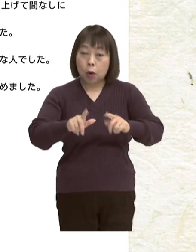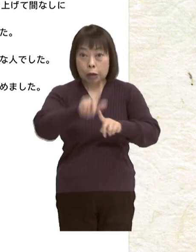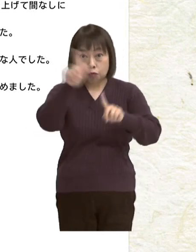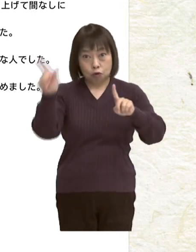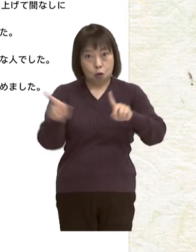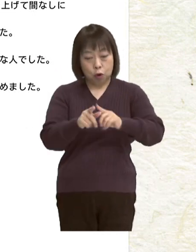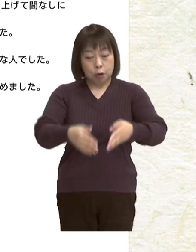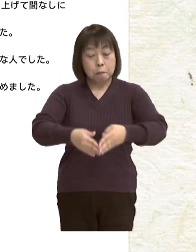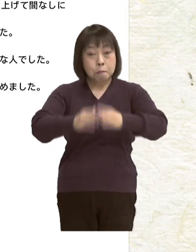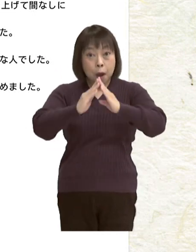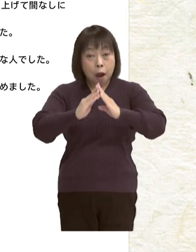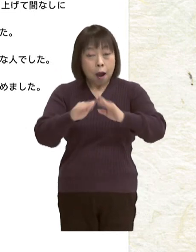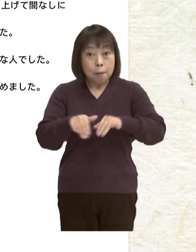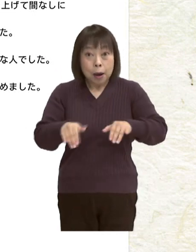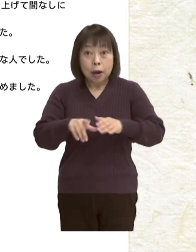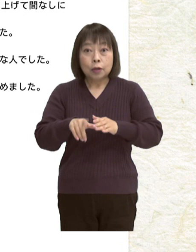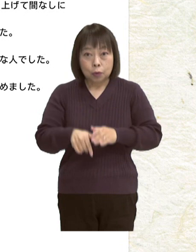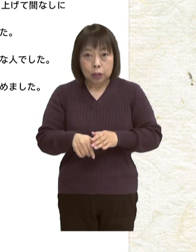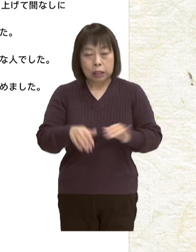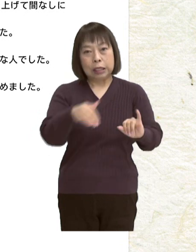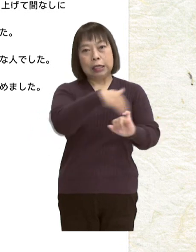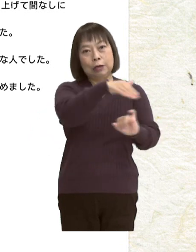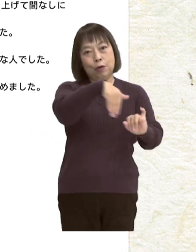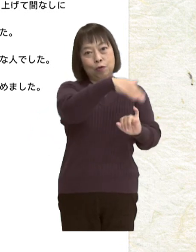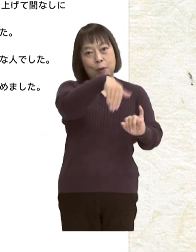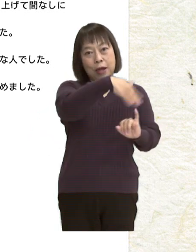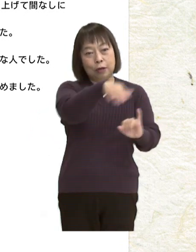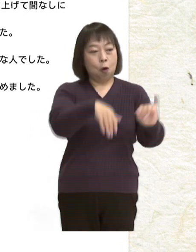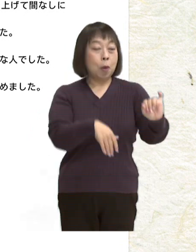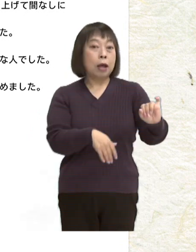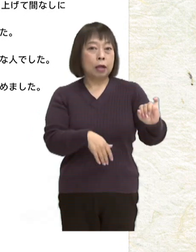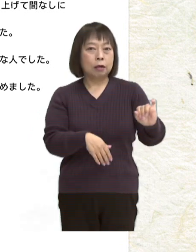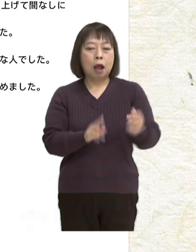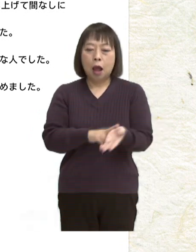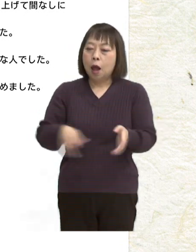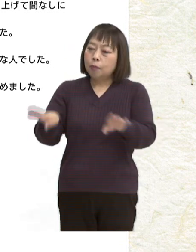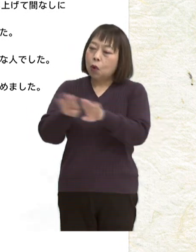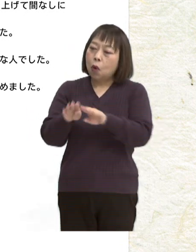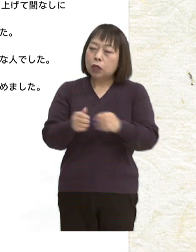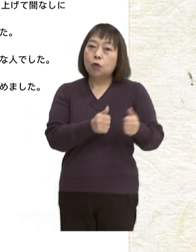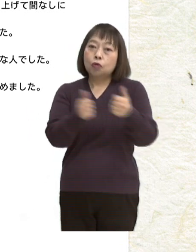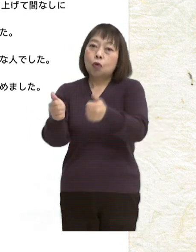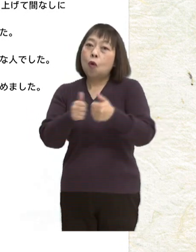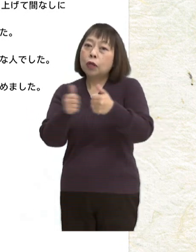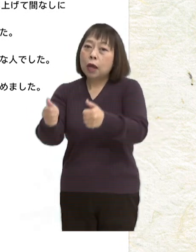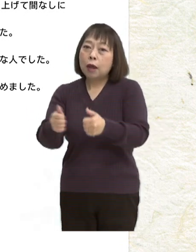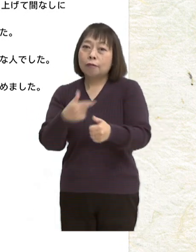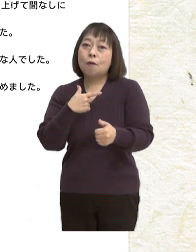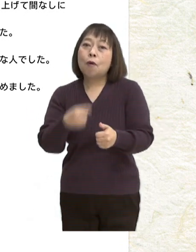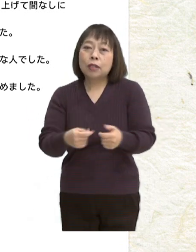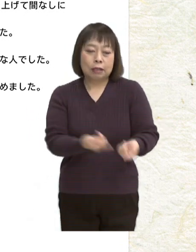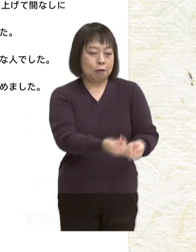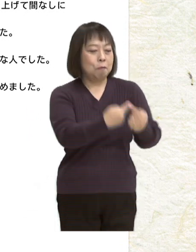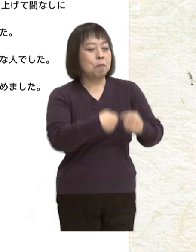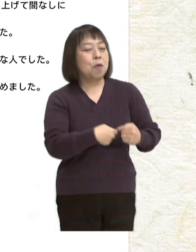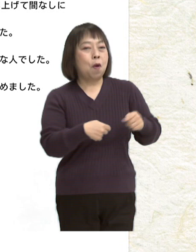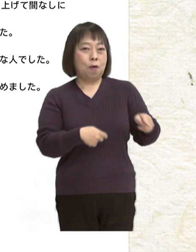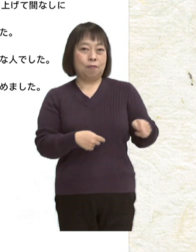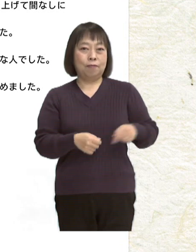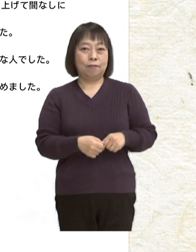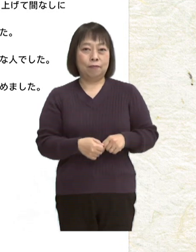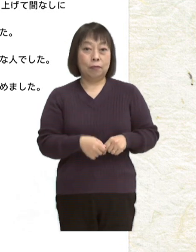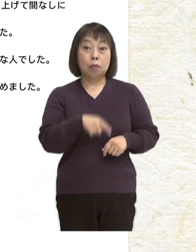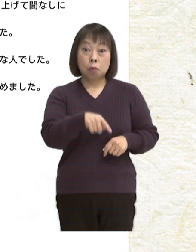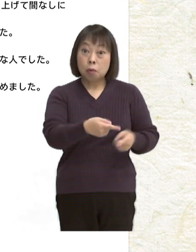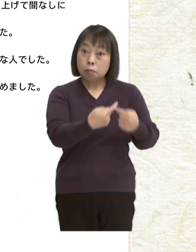真なしに、一人住まいのばあさんが病院への送迎を願って入会されました。